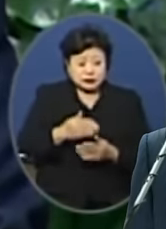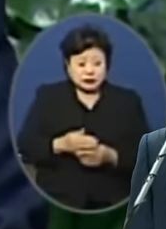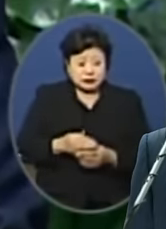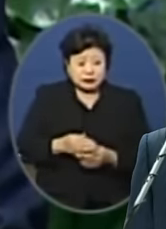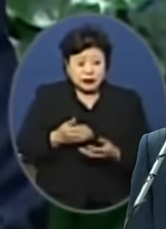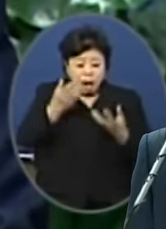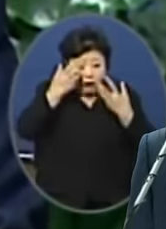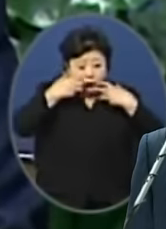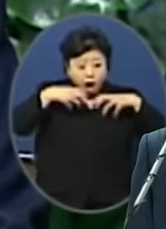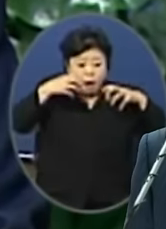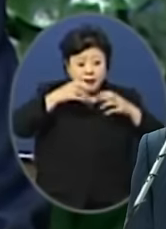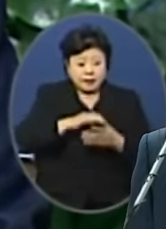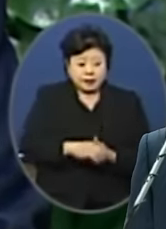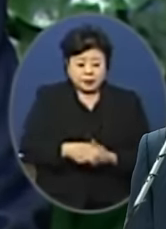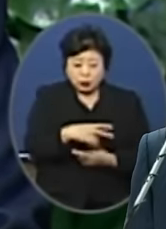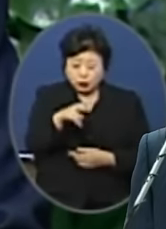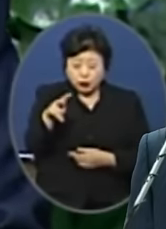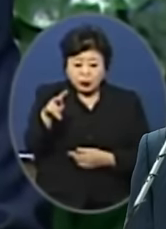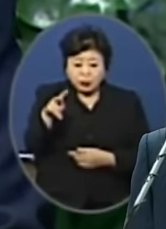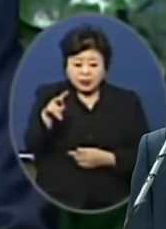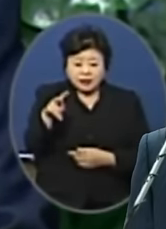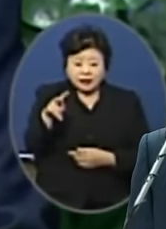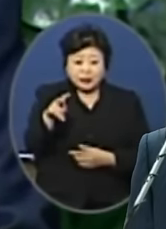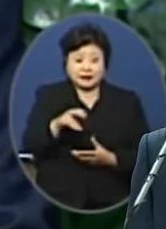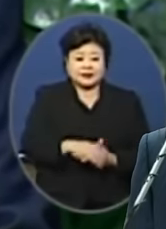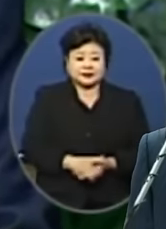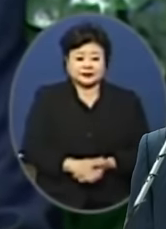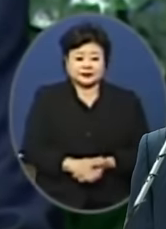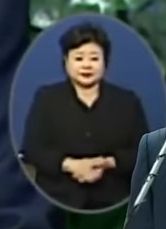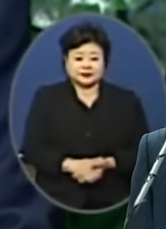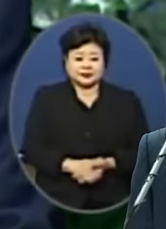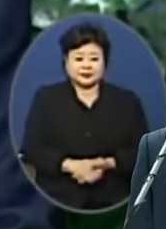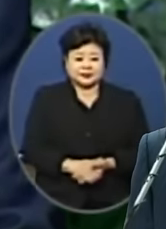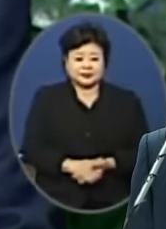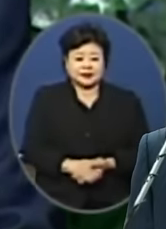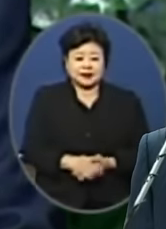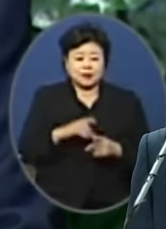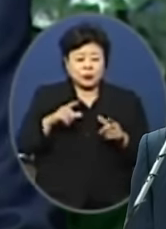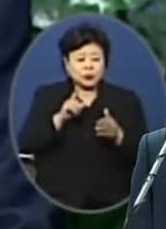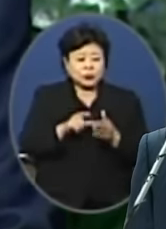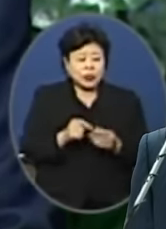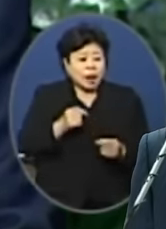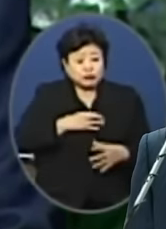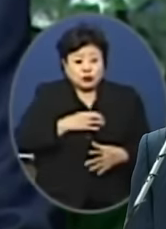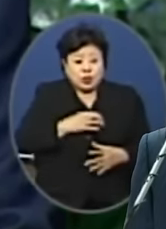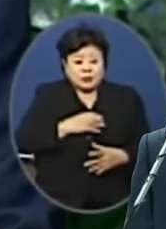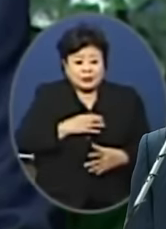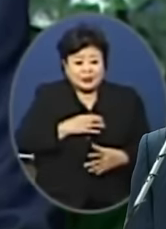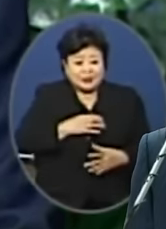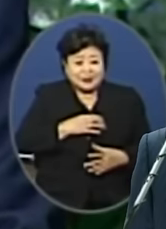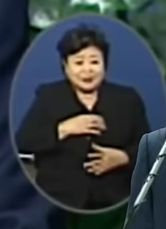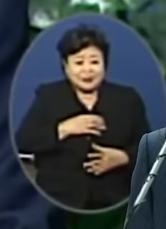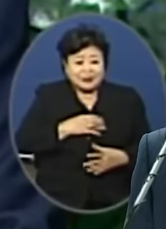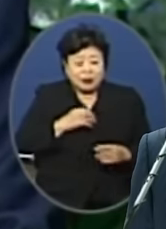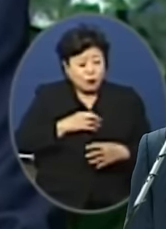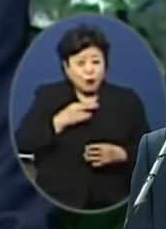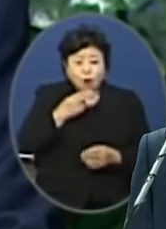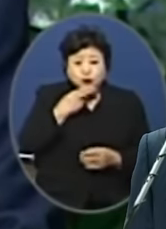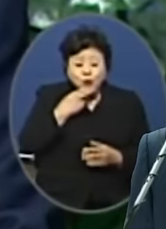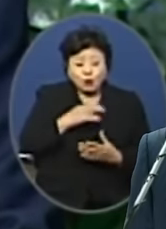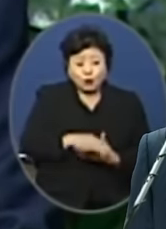그런데 그 김상호 목사님이 하신 말씀이 보통 때 같으면 겁이 나야 되겠는데 하나도 겁이